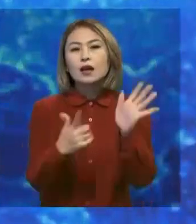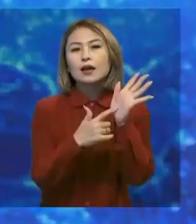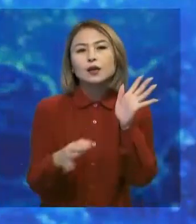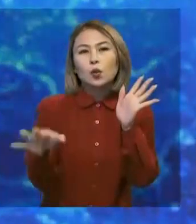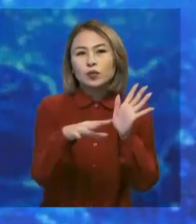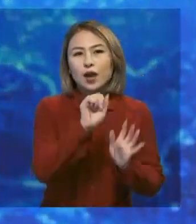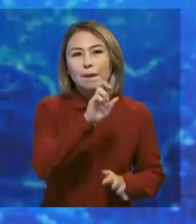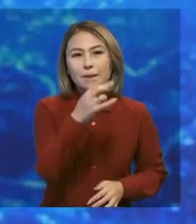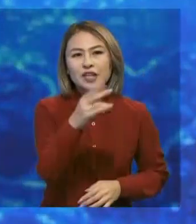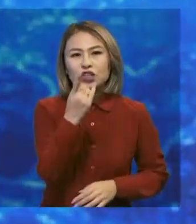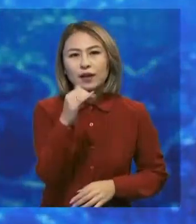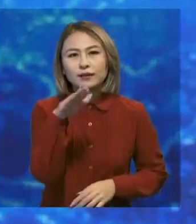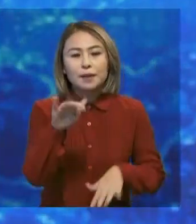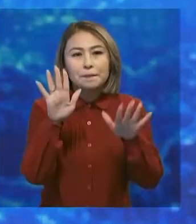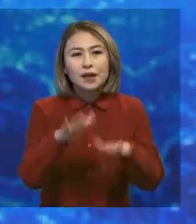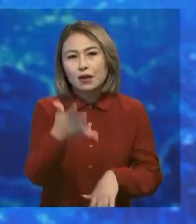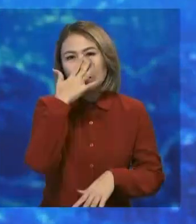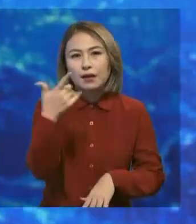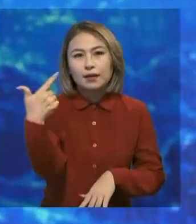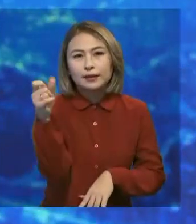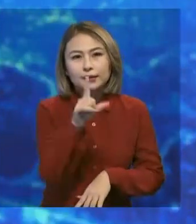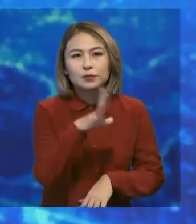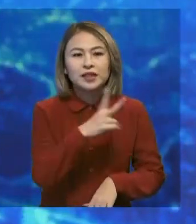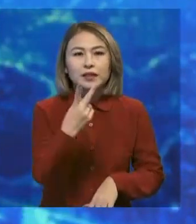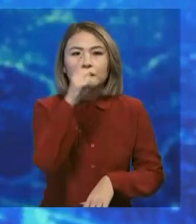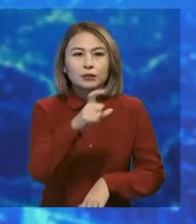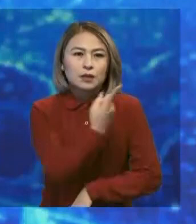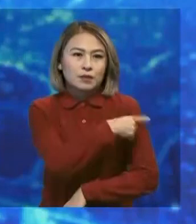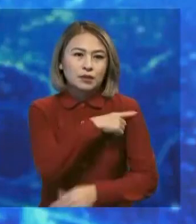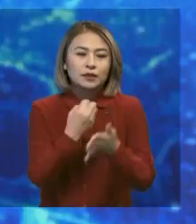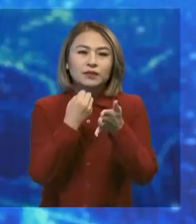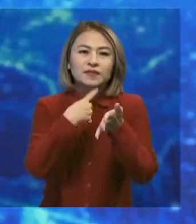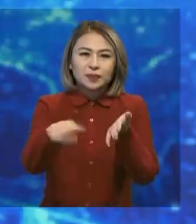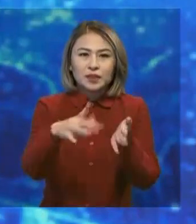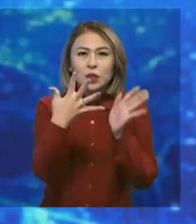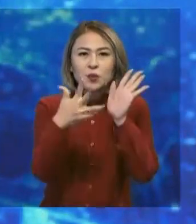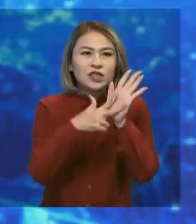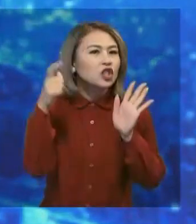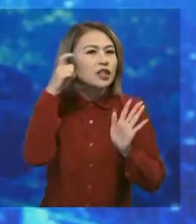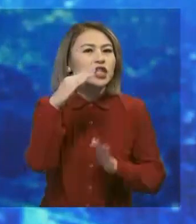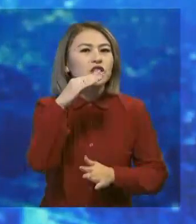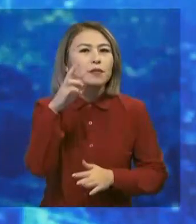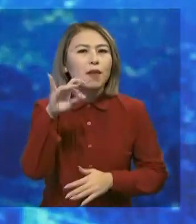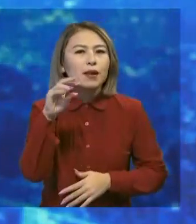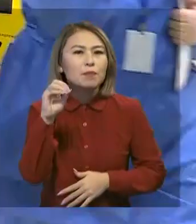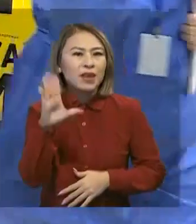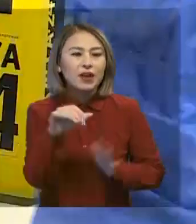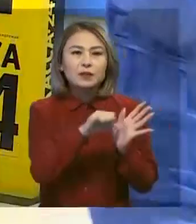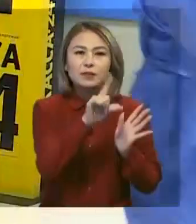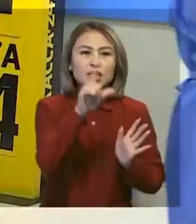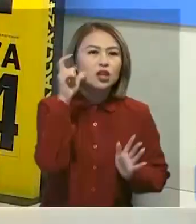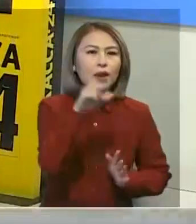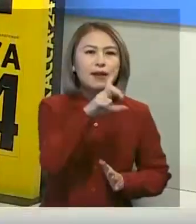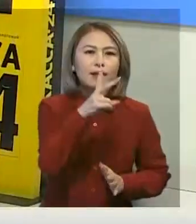Қарағанды облысының Абай шахтасында метан газынан уланған екі кенші бүгін ауруханадан шықты. 58 жастағы Женіс Маралбаев пен 61